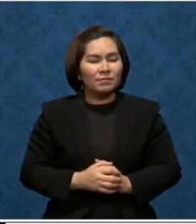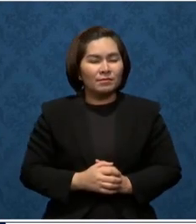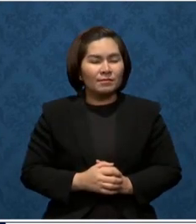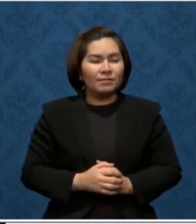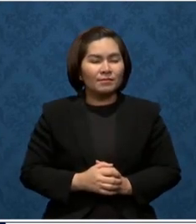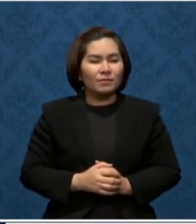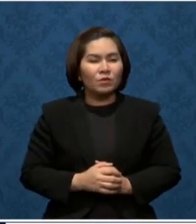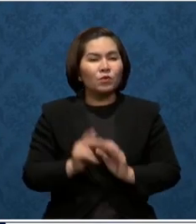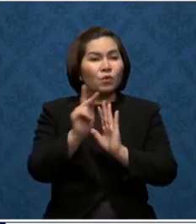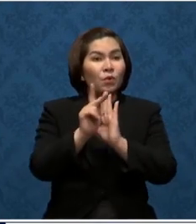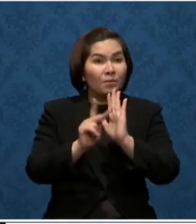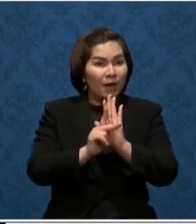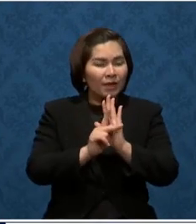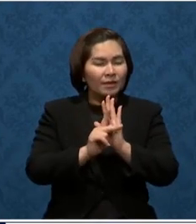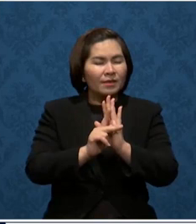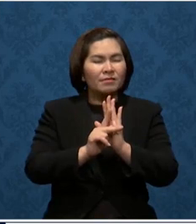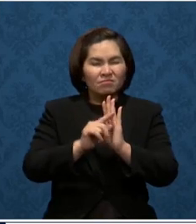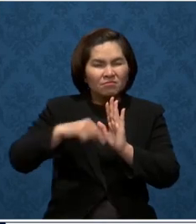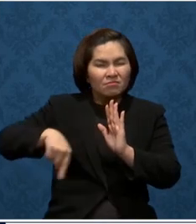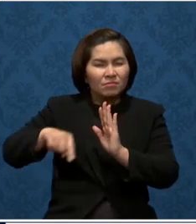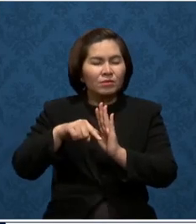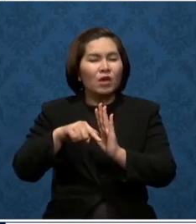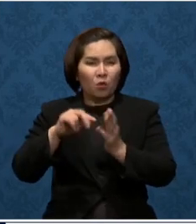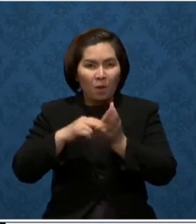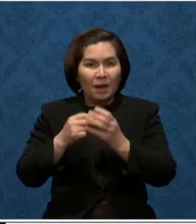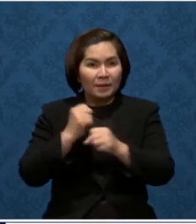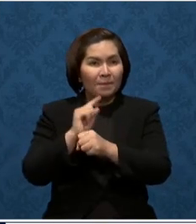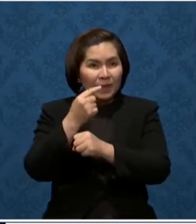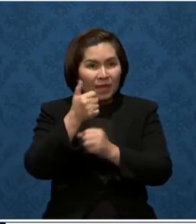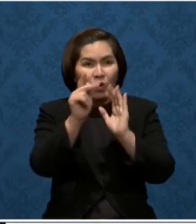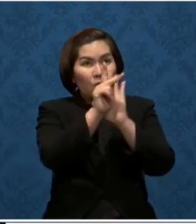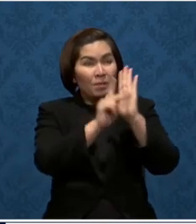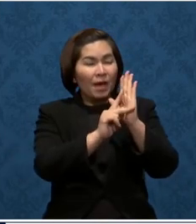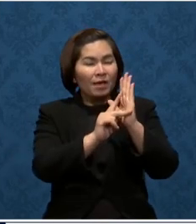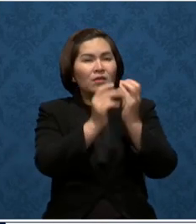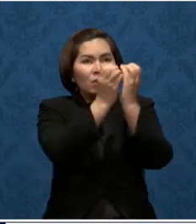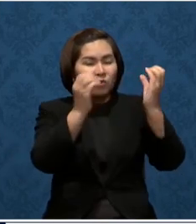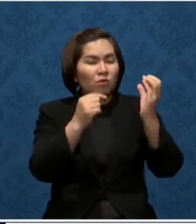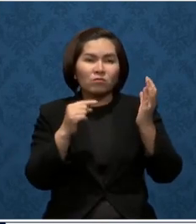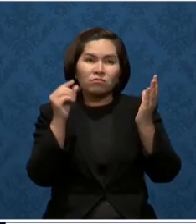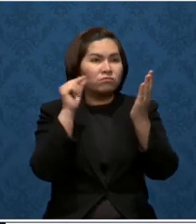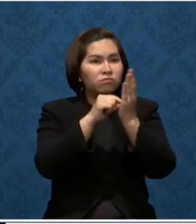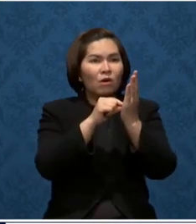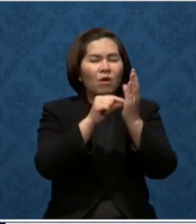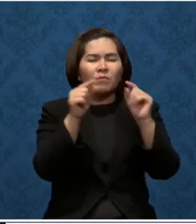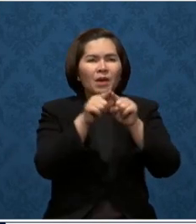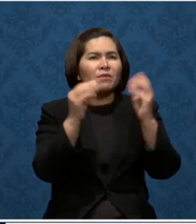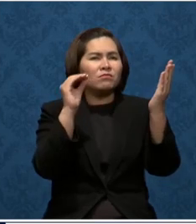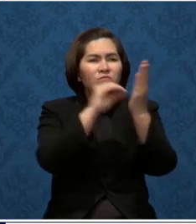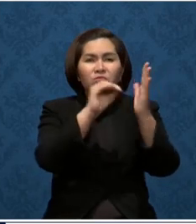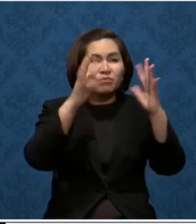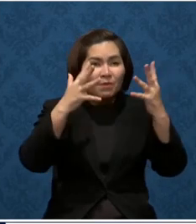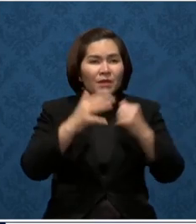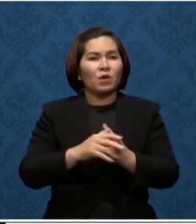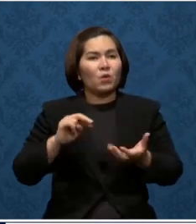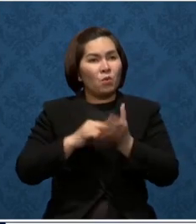แค่กฎหมายเล็กแต่นี่เป็นกฎหมายรัฐธรรมนูญไม่ได้เขียนว่าต้องเสนอซ้ำแล้วโดยหลักรัฐธรรมนูญต้องเสนอได้เพราะ